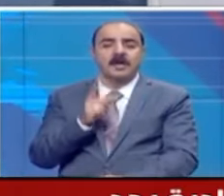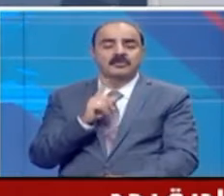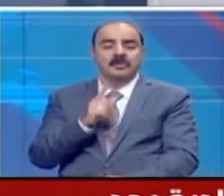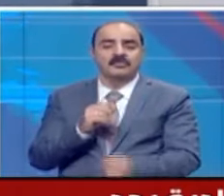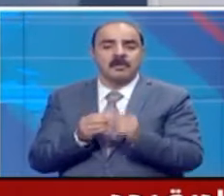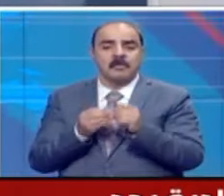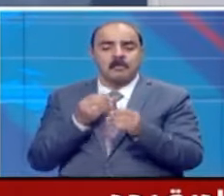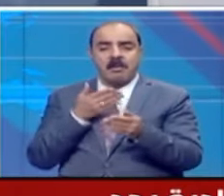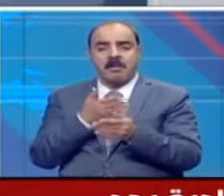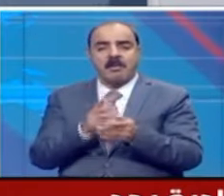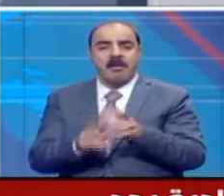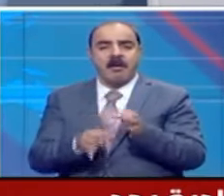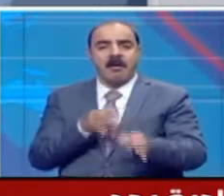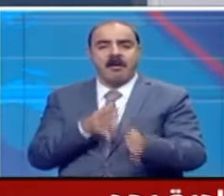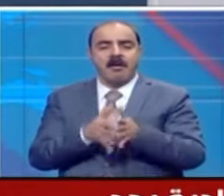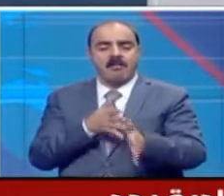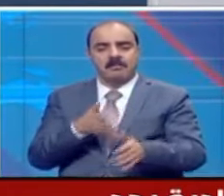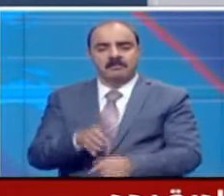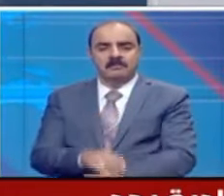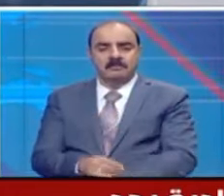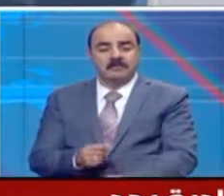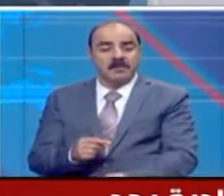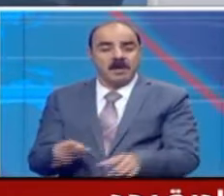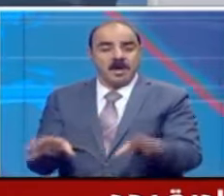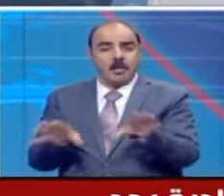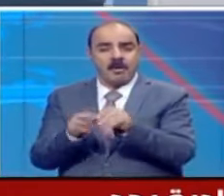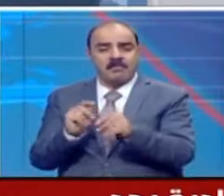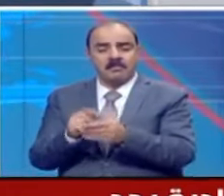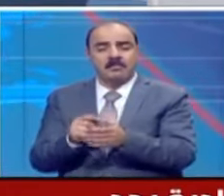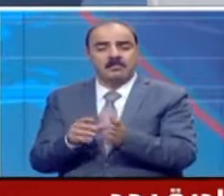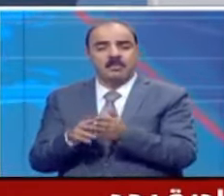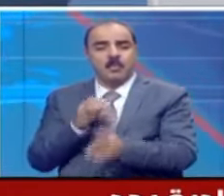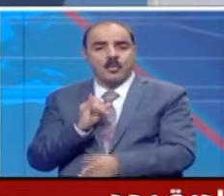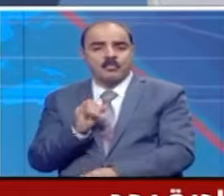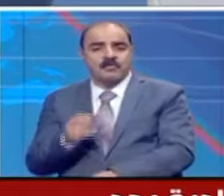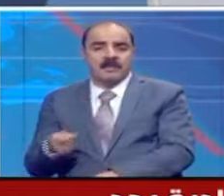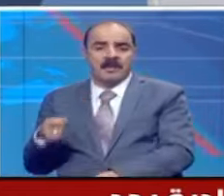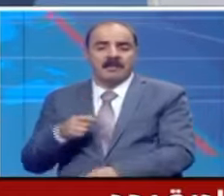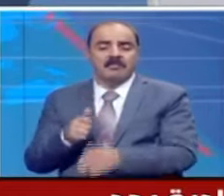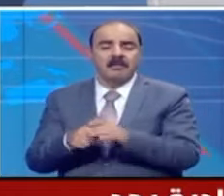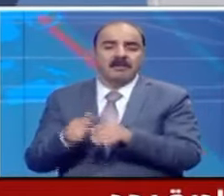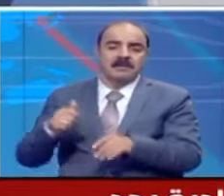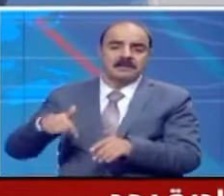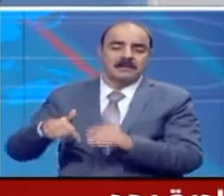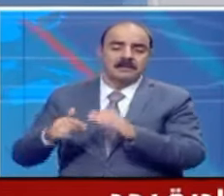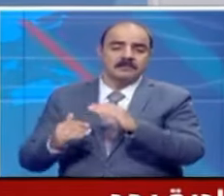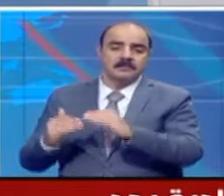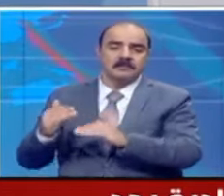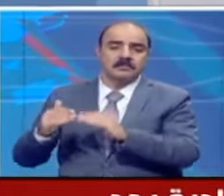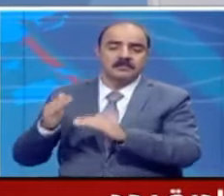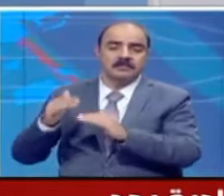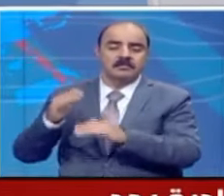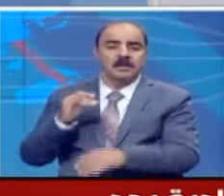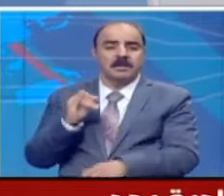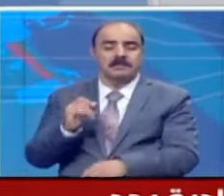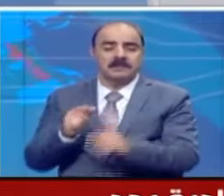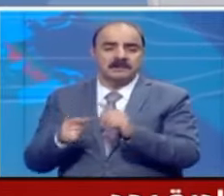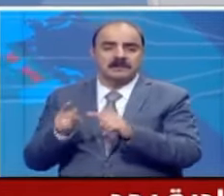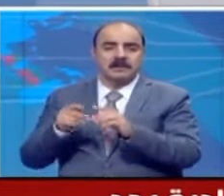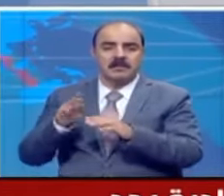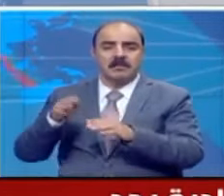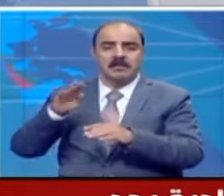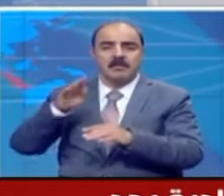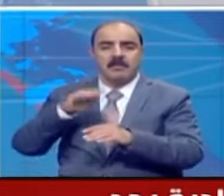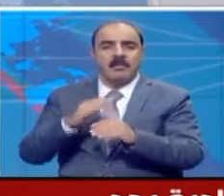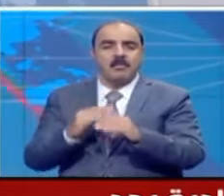بحوالي 11 مليار جنيه، وصرف حافز إضافي يبدأ من 500 جنيه للدرجة السادسة يزيد بقيمة